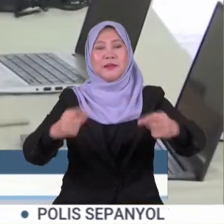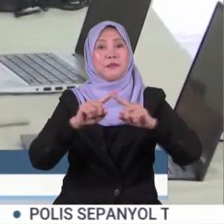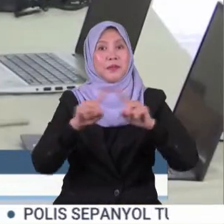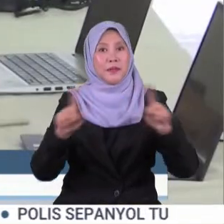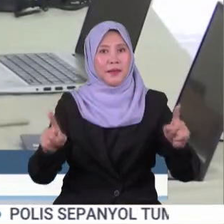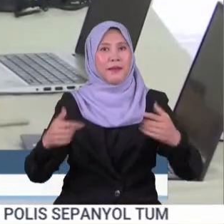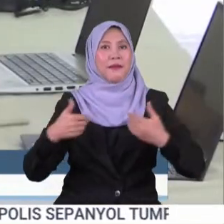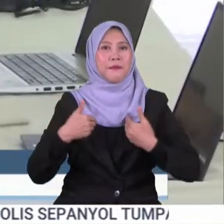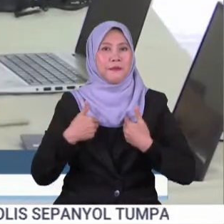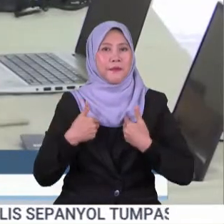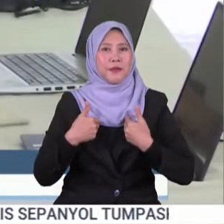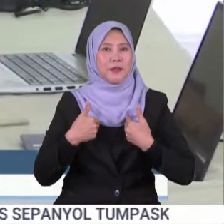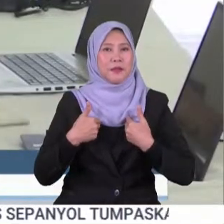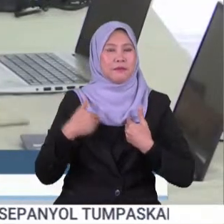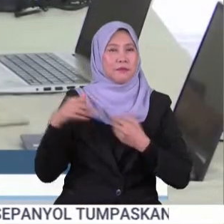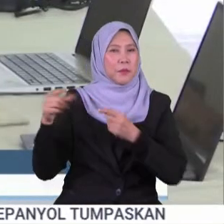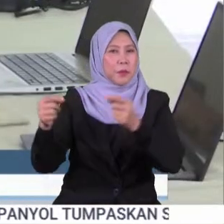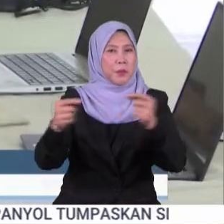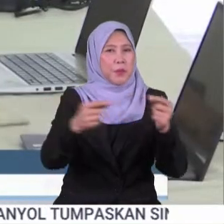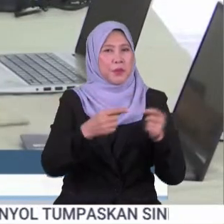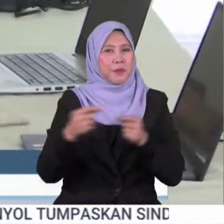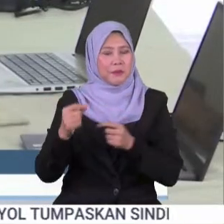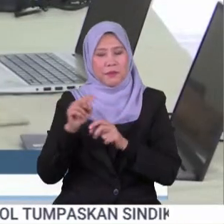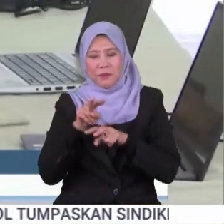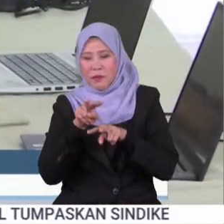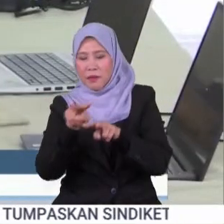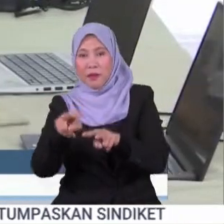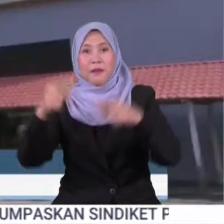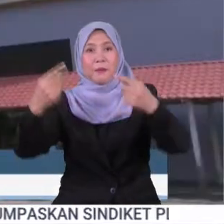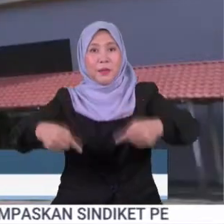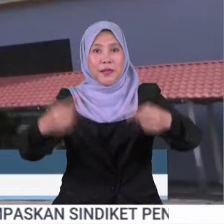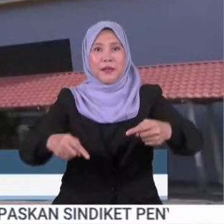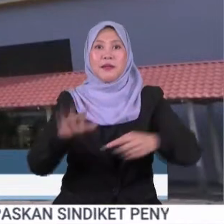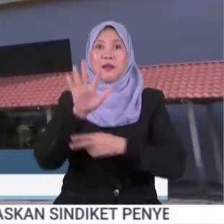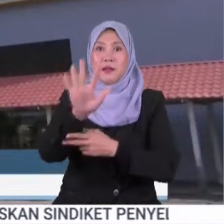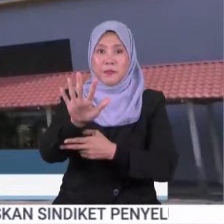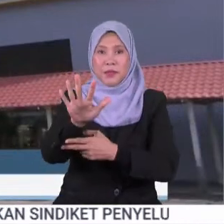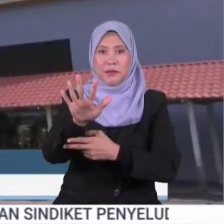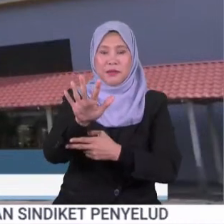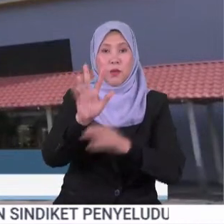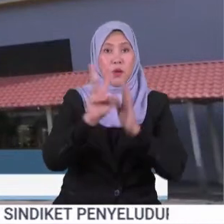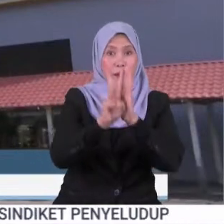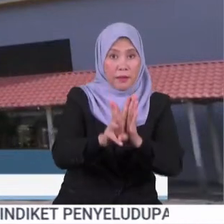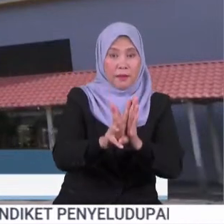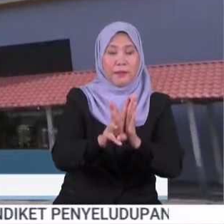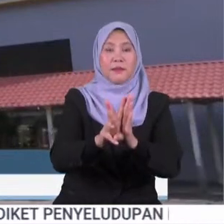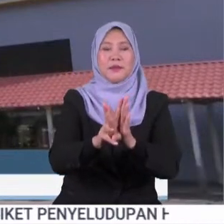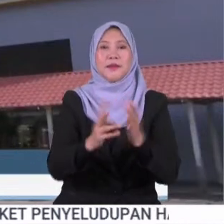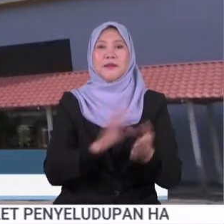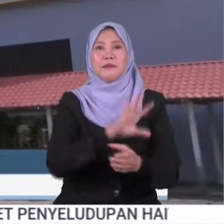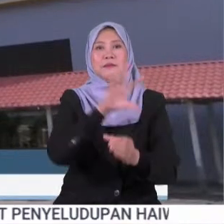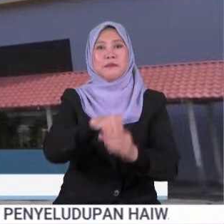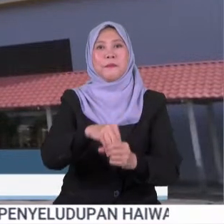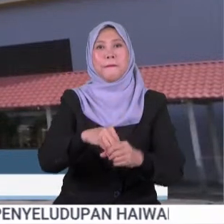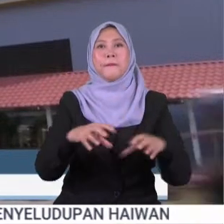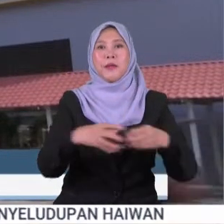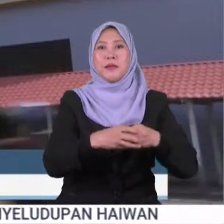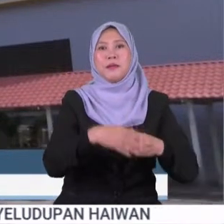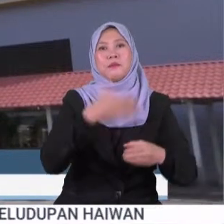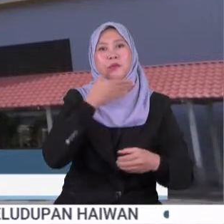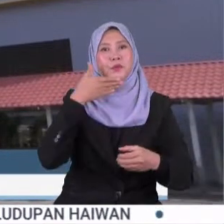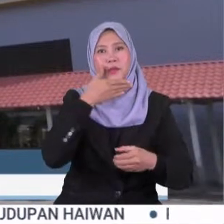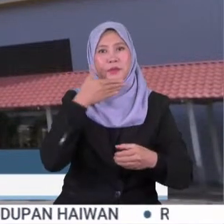Bagaimanapun terdapat urat-urat juga bakal menyaksikan pertandingan lima penjuru yang turut disertai oleh Parti